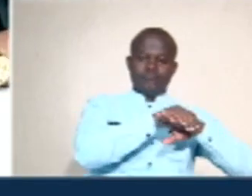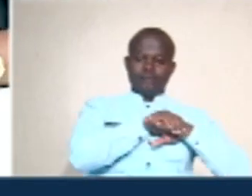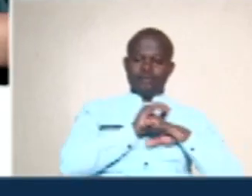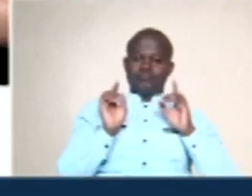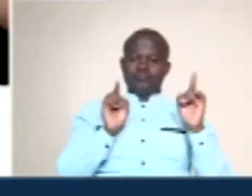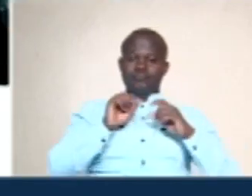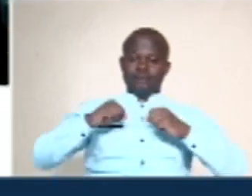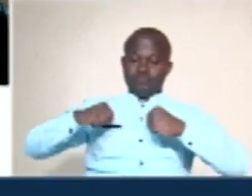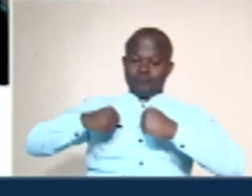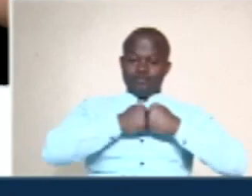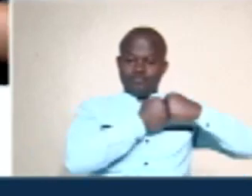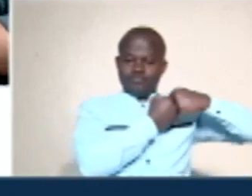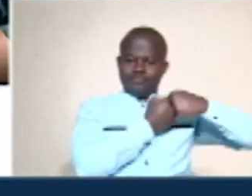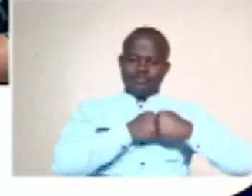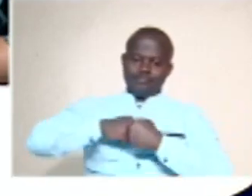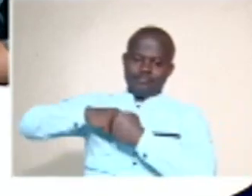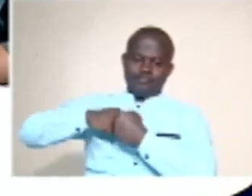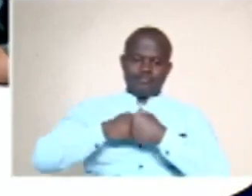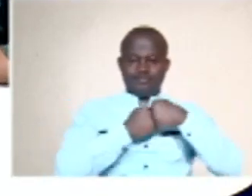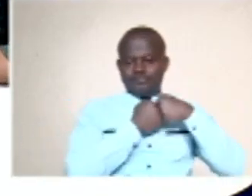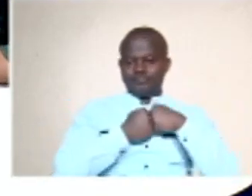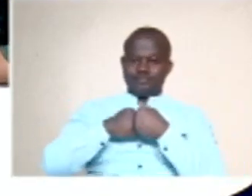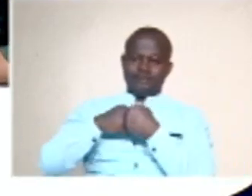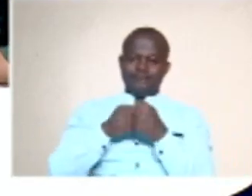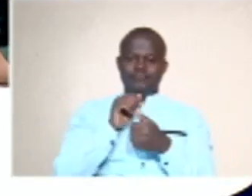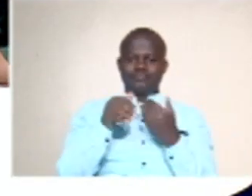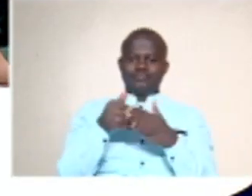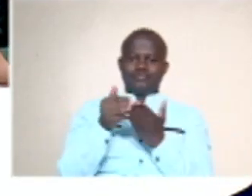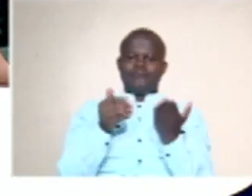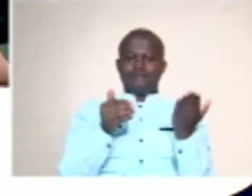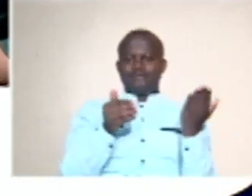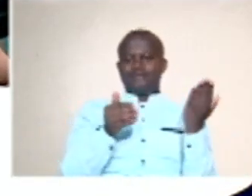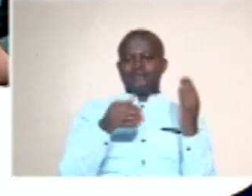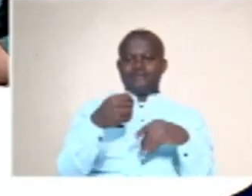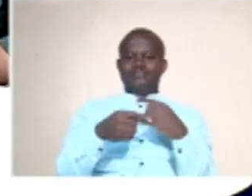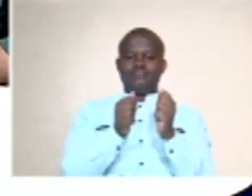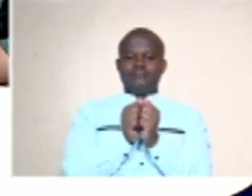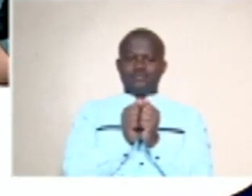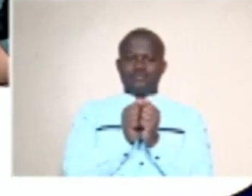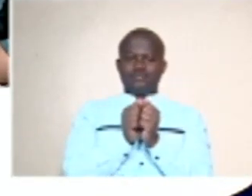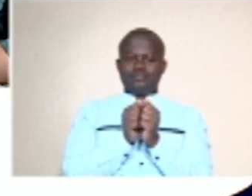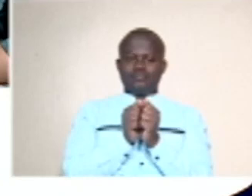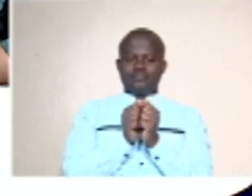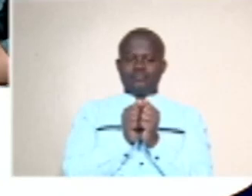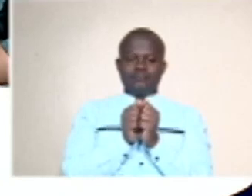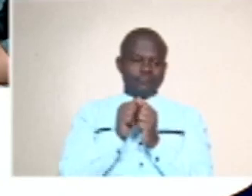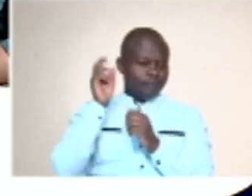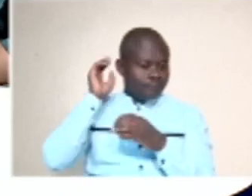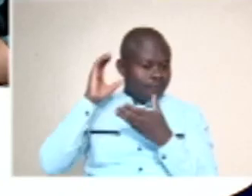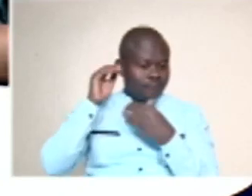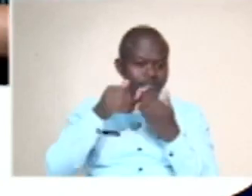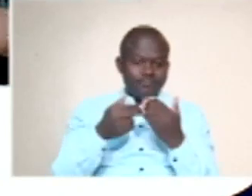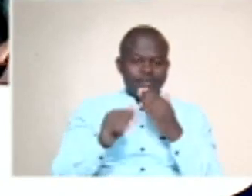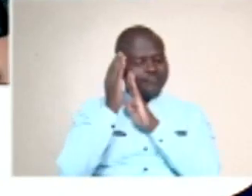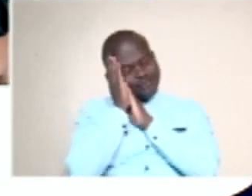cy'Ubwongereza ubujye bujye gukomatanya tukaza kurebira hamwe iri buze kuba ikomeza ni amakuru numvise ko giye kuryama